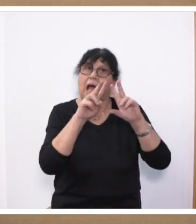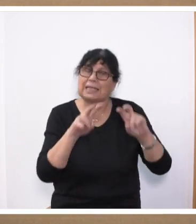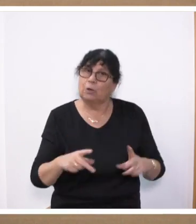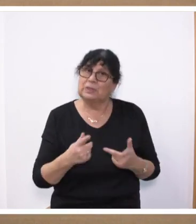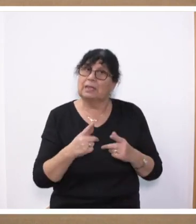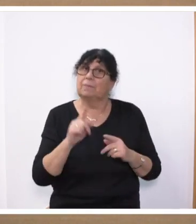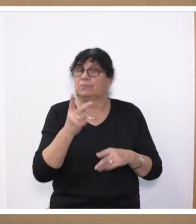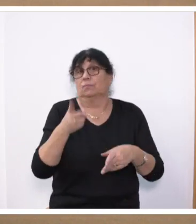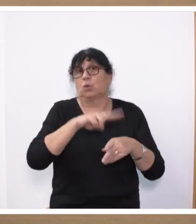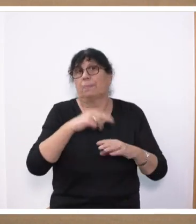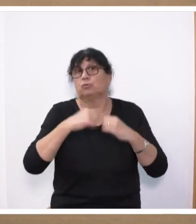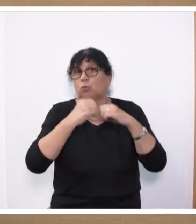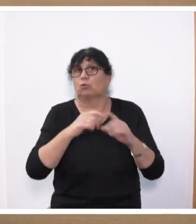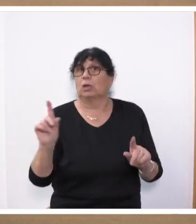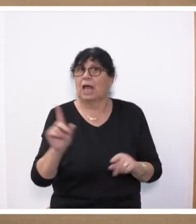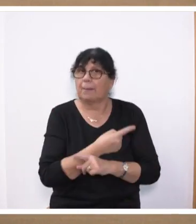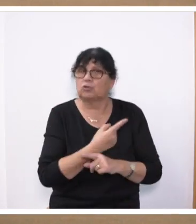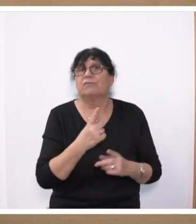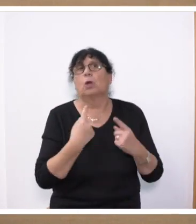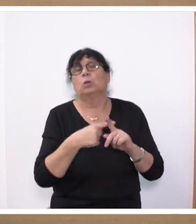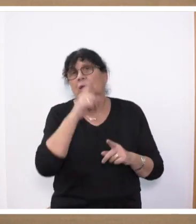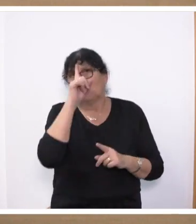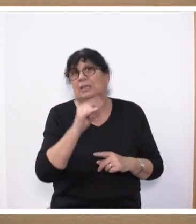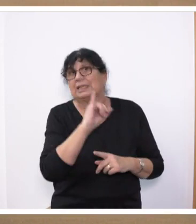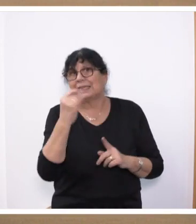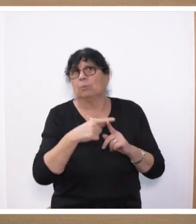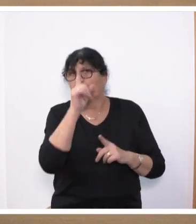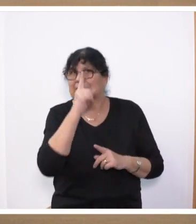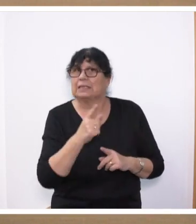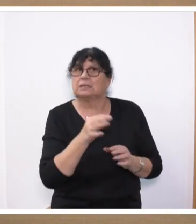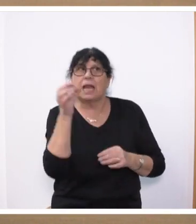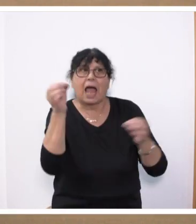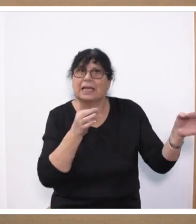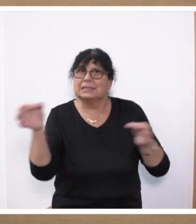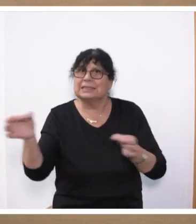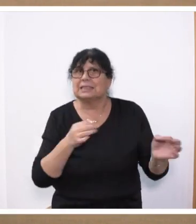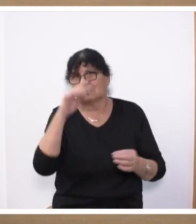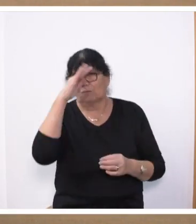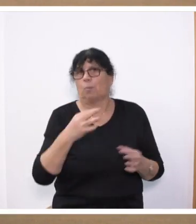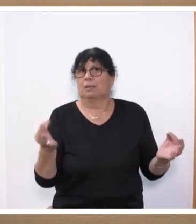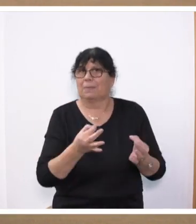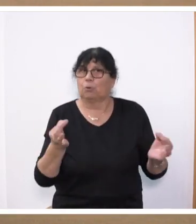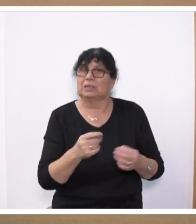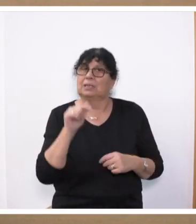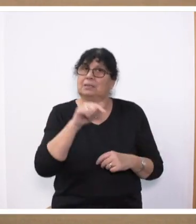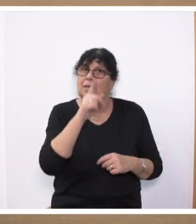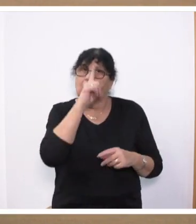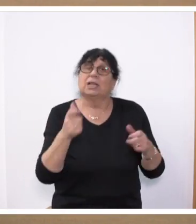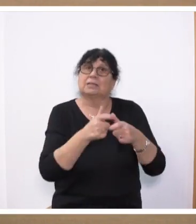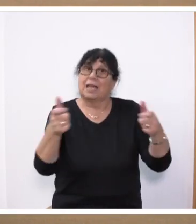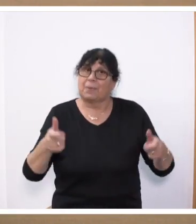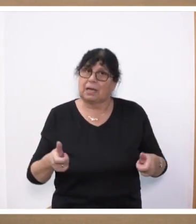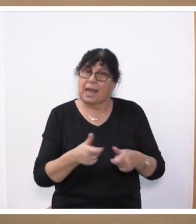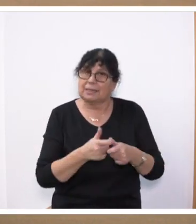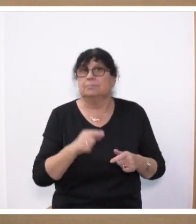die Doppelstrukturen abschafft und auch die Polizistinnen und Polizisten genau dort einsetzt, wo sie benötigt werden. Mit diesem Polizeipaket gehen wir die